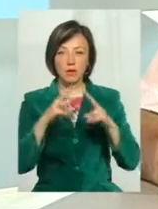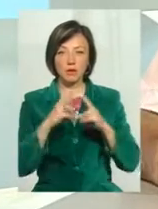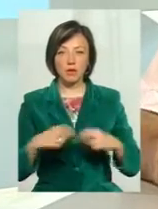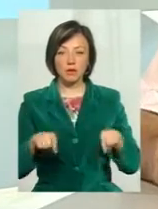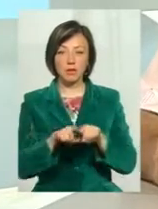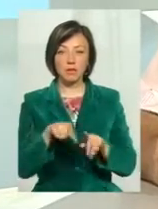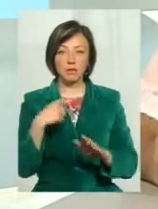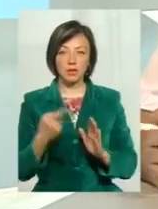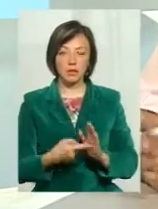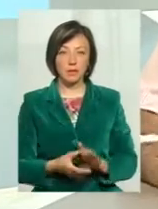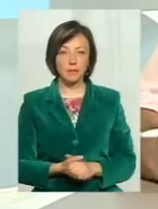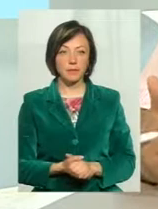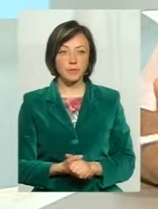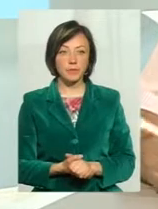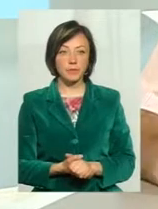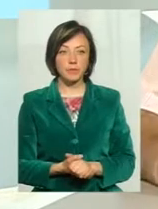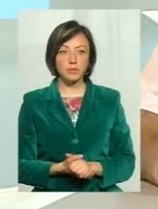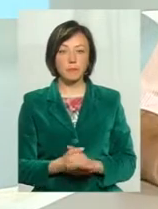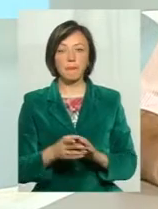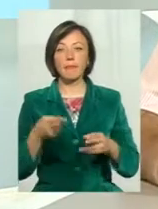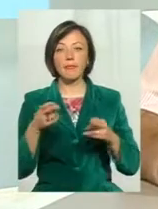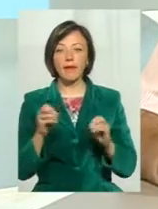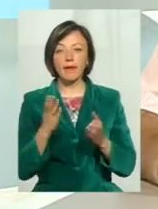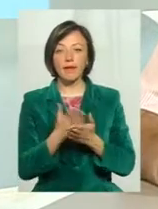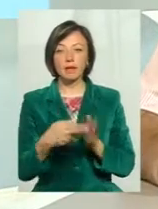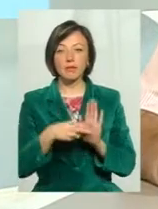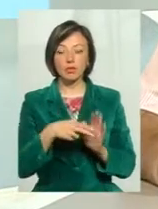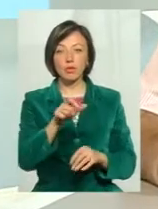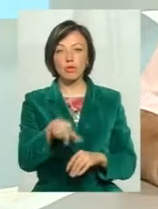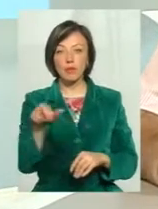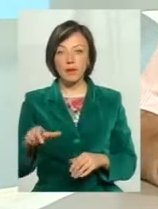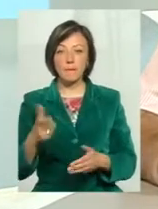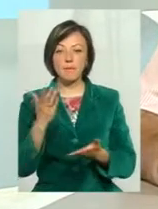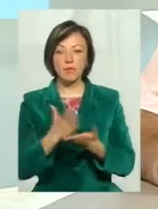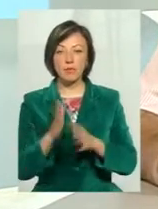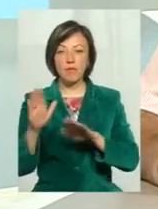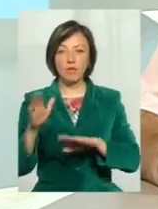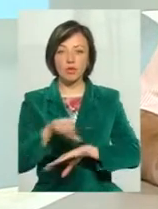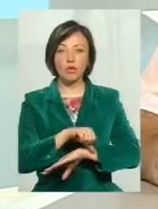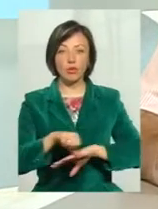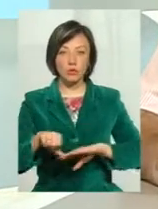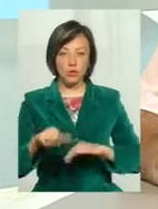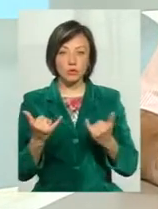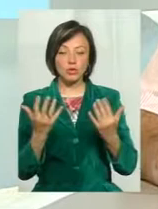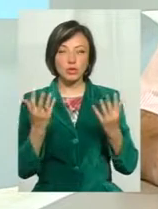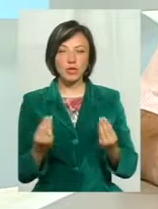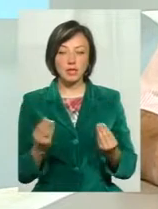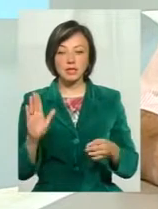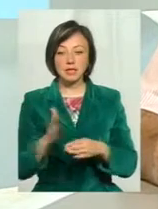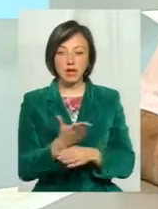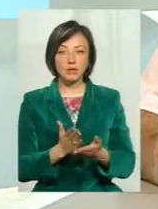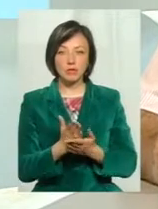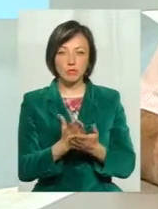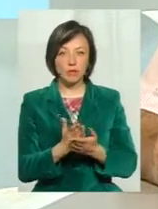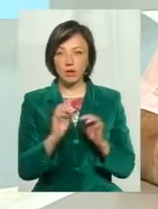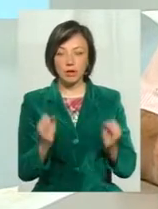такі питання. Тобто, там, де є зареєстровані громадяни, які перебувають за кордоном на сьогоднішній день, зняти їх з послуг